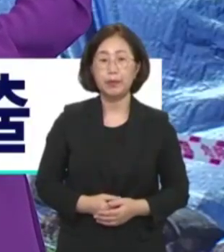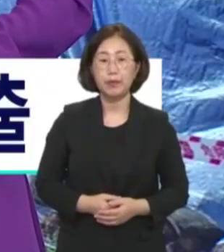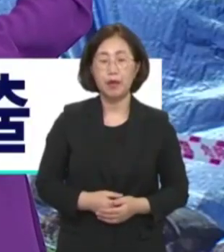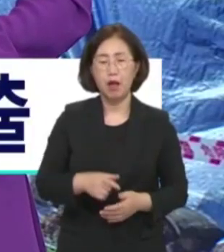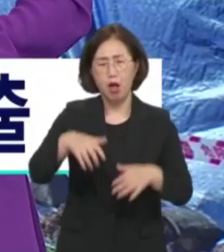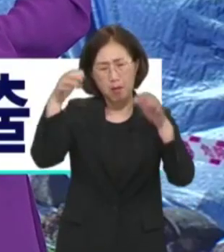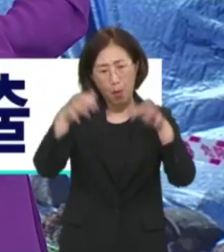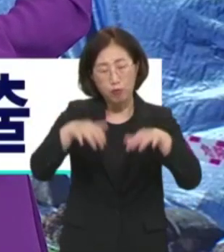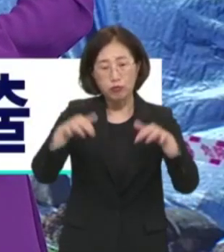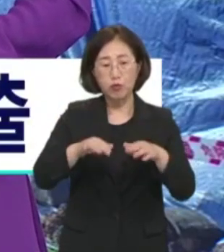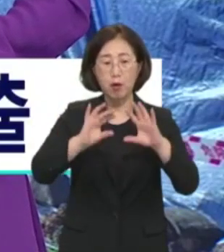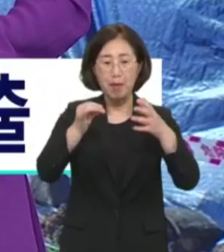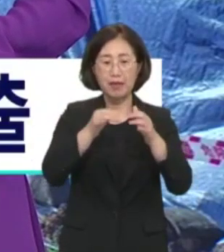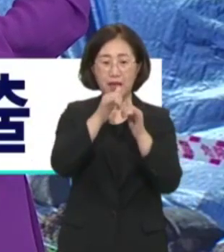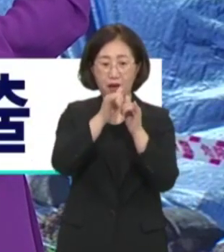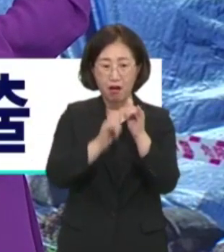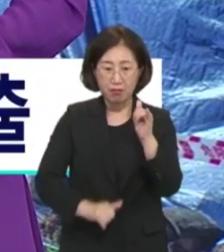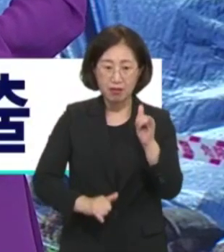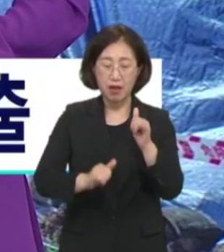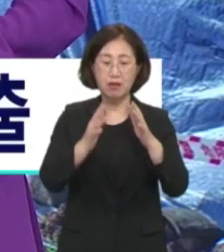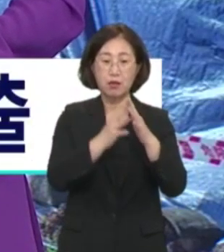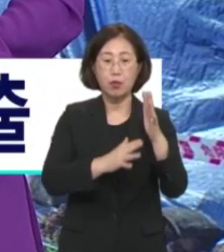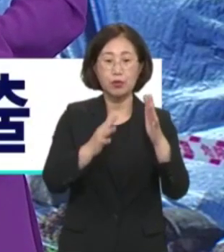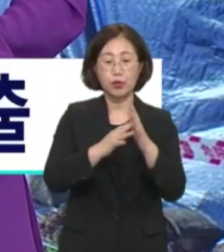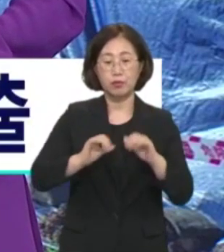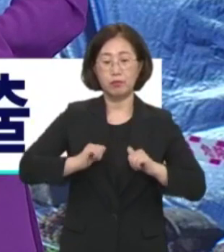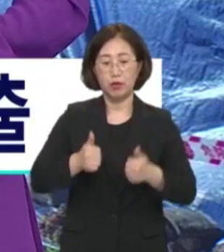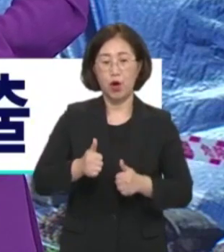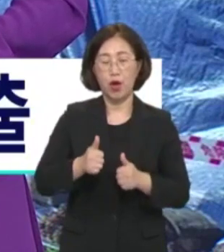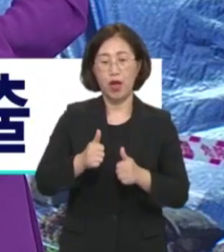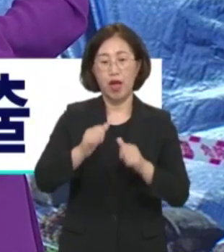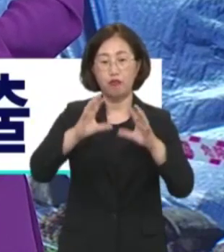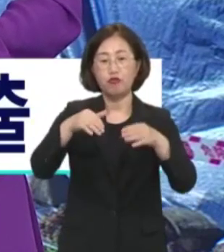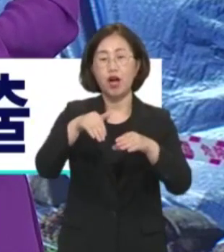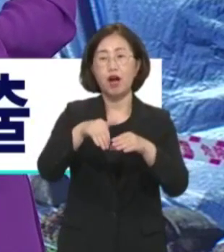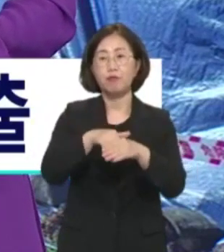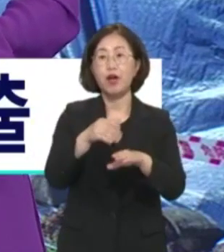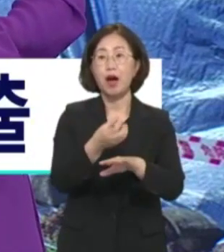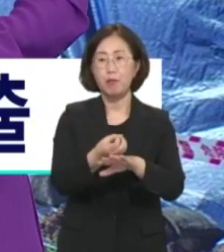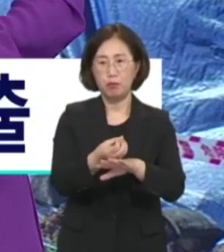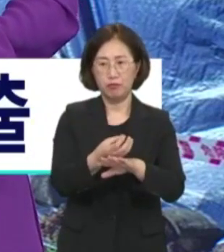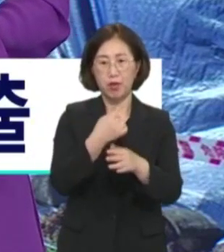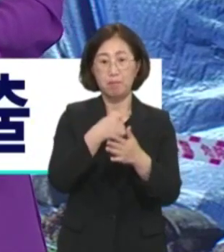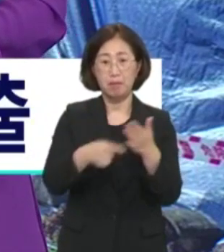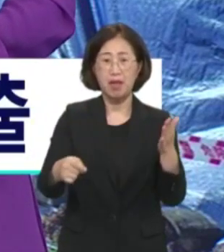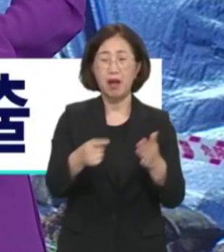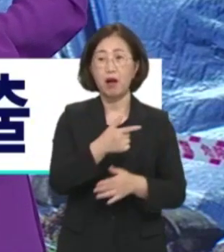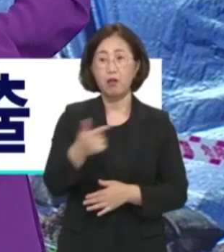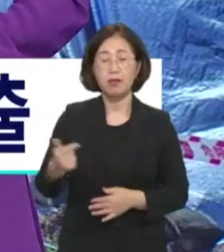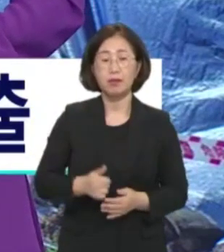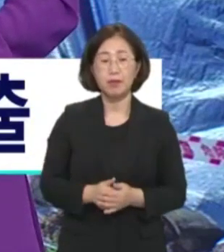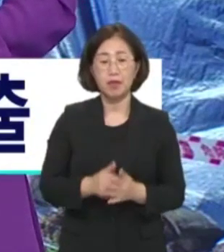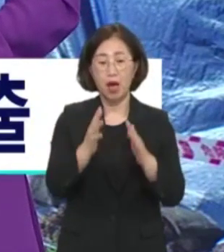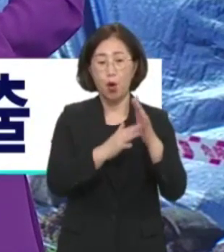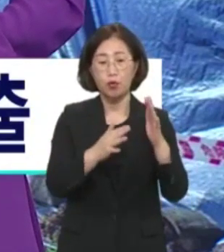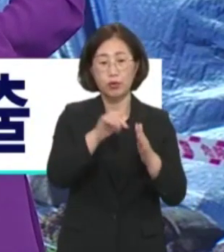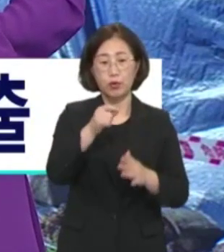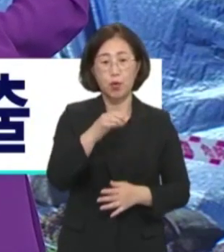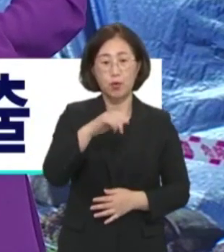이번 폭우로 백제의 역사가 깃든 공주 부여 지역의 국가 문화유산들도 큰 피해를 입었습니다. 공주